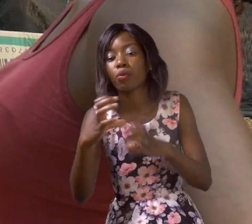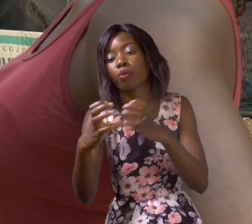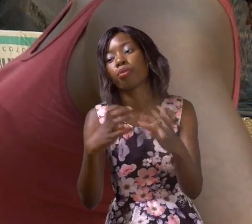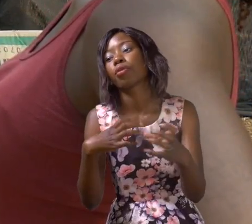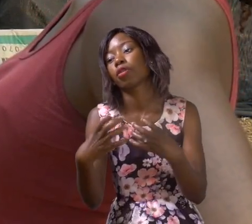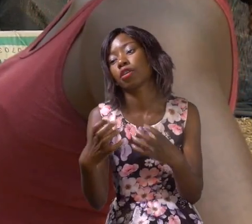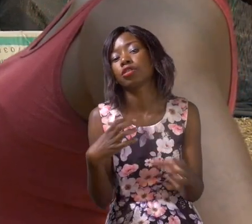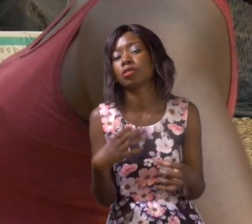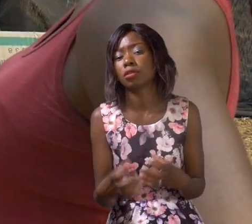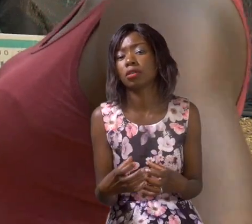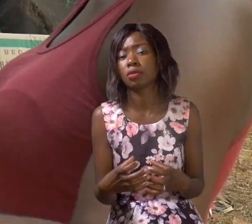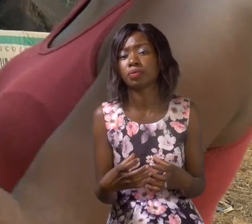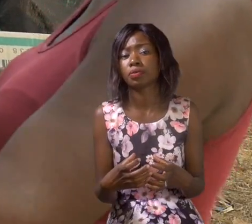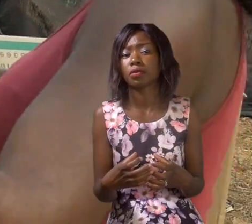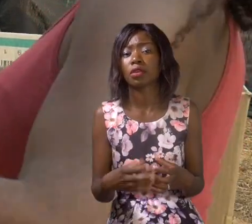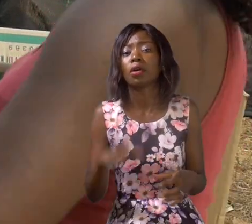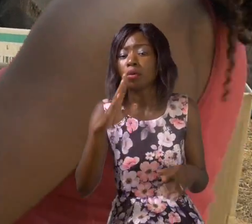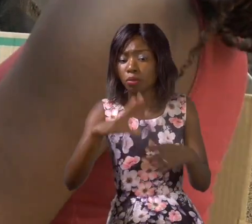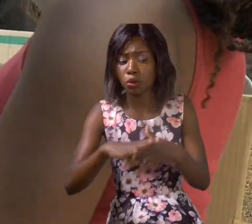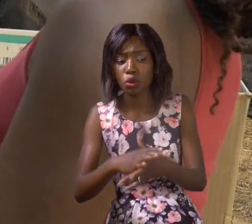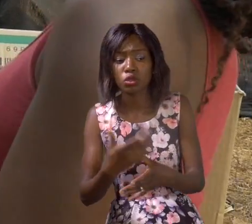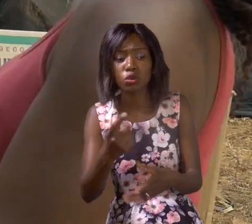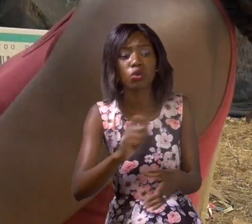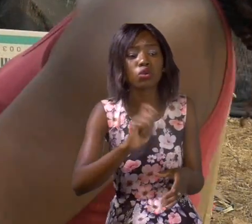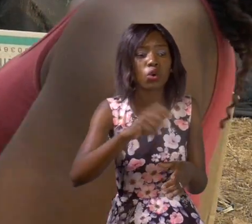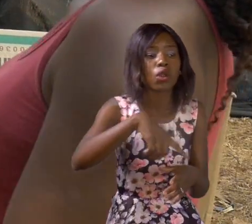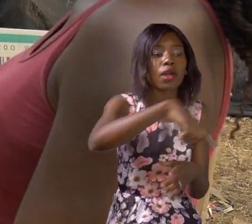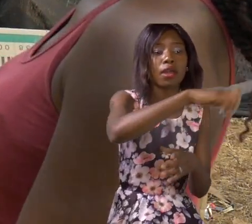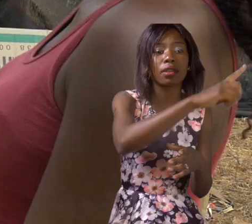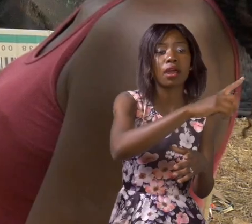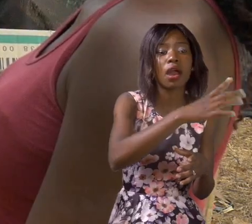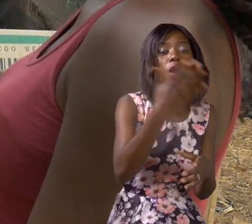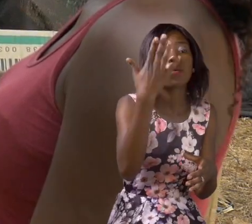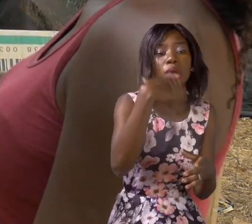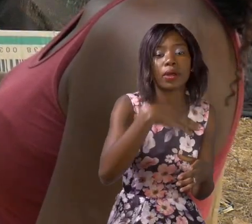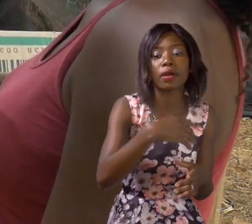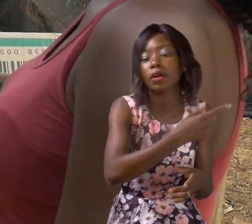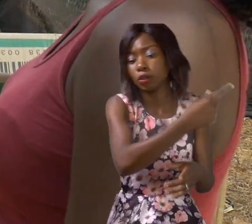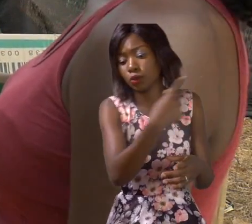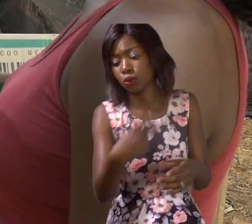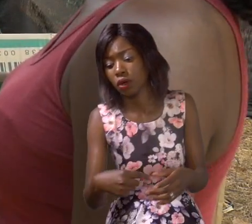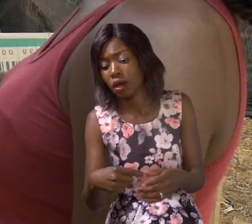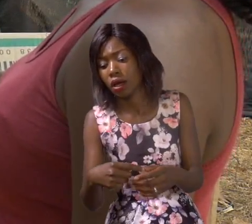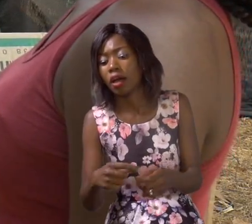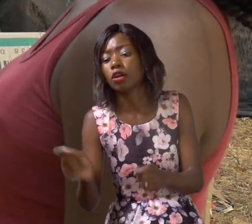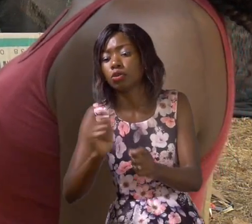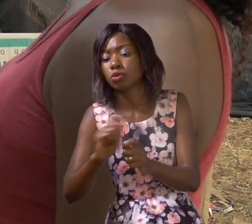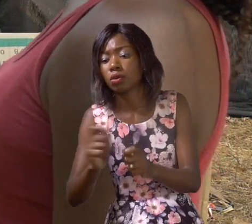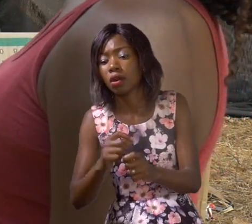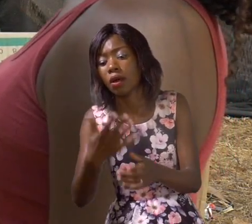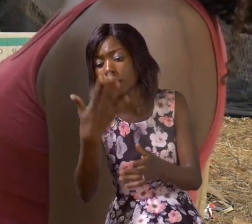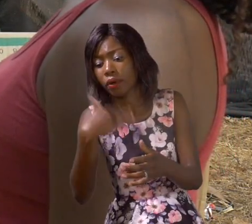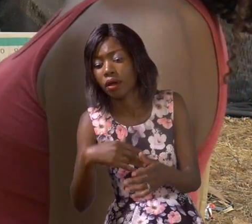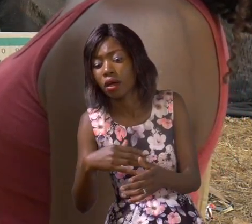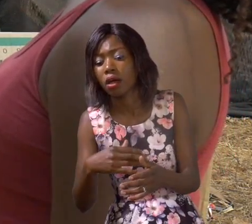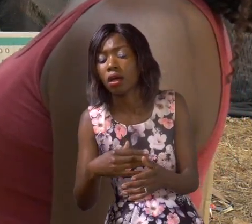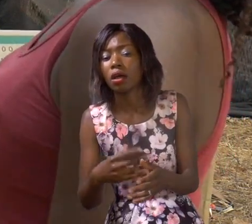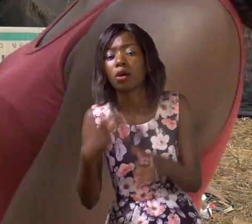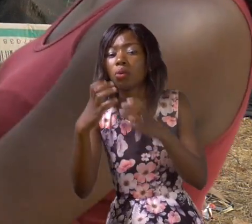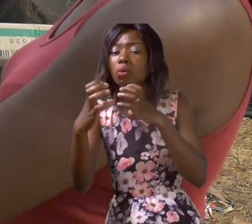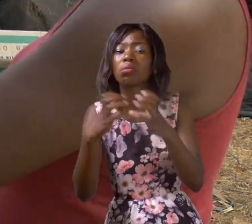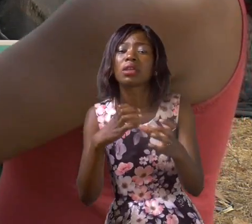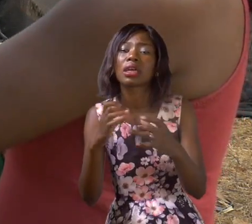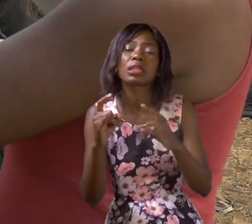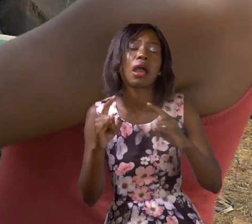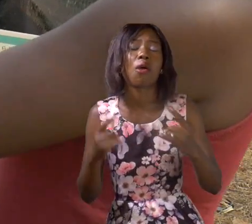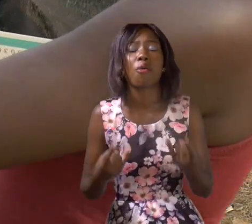tese. Tukunzwa. Bhuzi tinongosangana musociety kasaka tiona kuonza. Atifani kuchinjwa kuti auye vaenda uko. Heya uya akazodai ngaenda kuchikoro